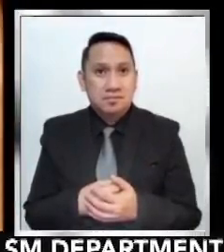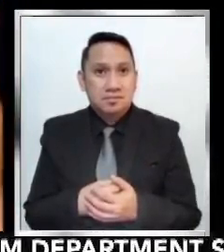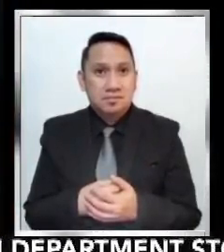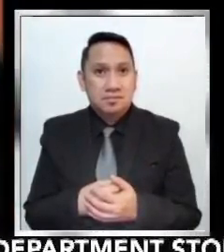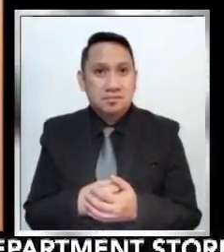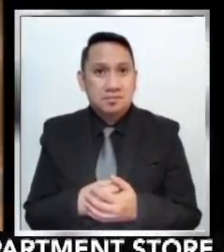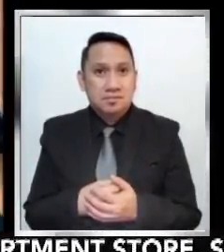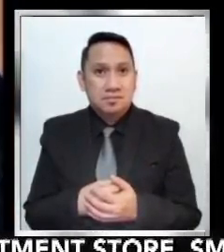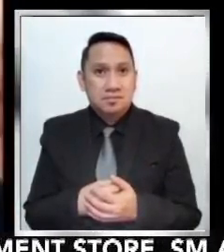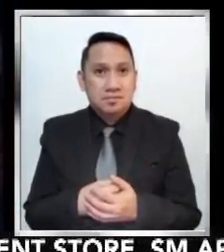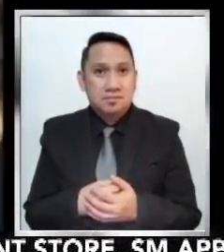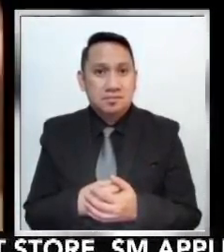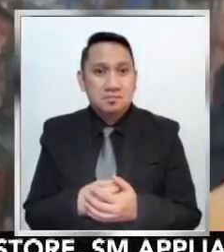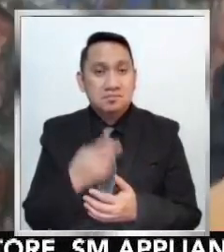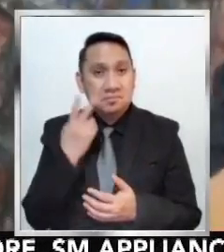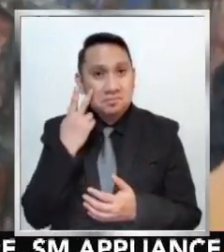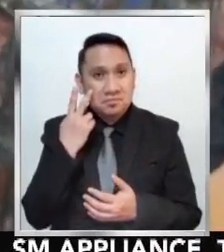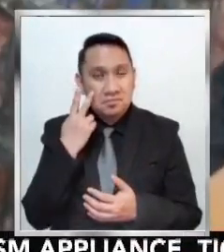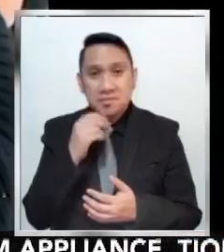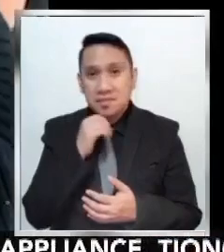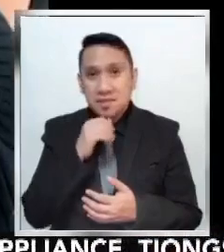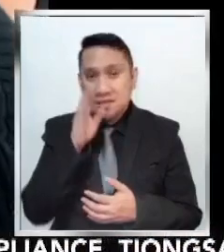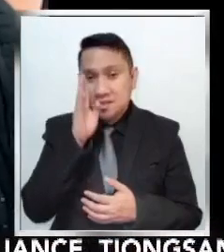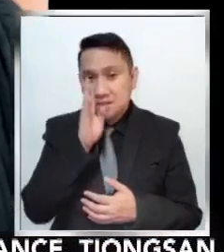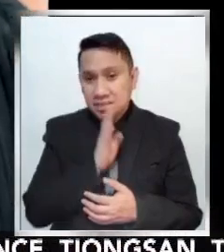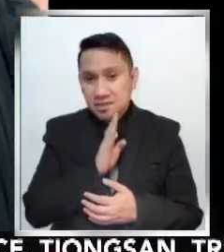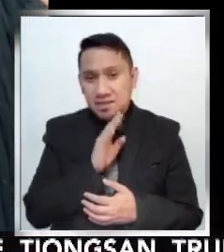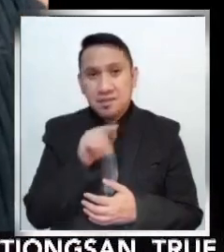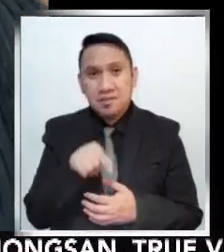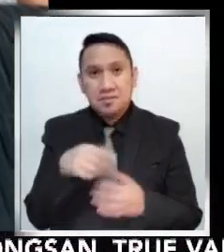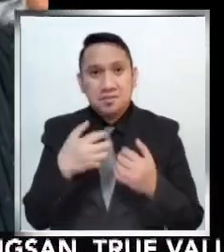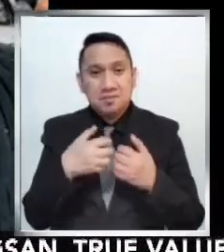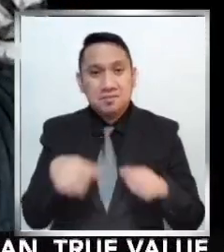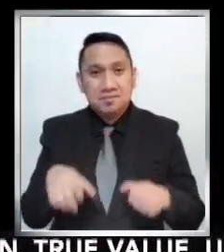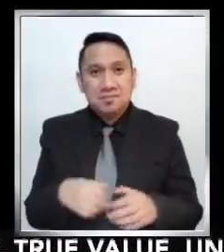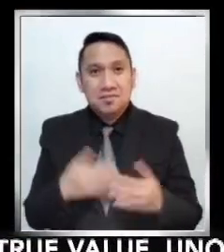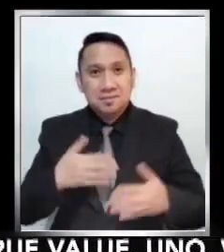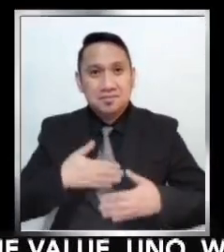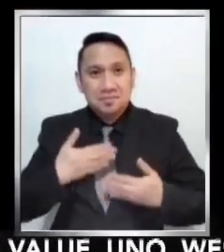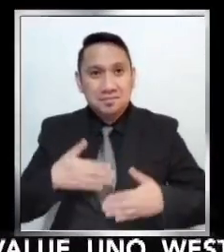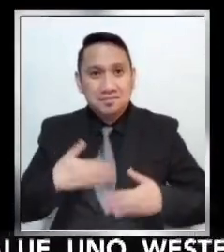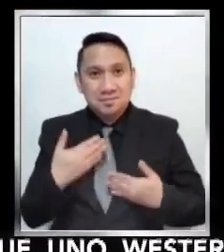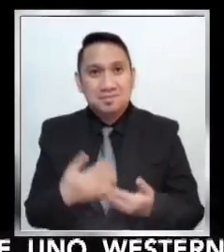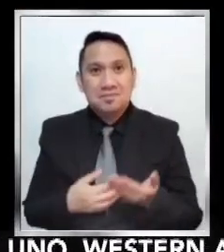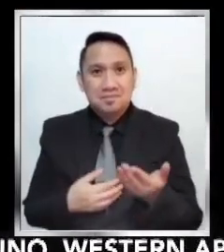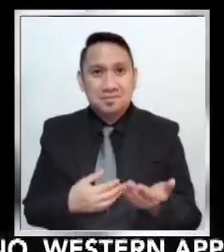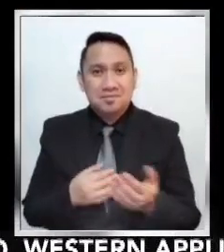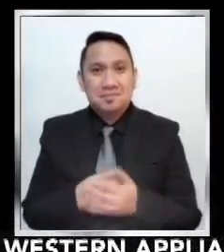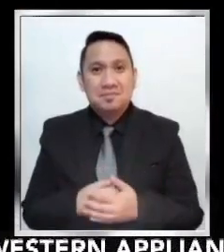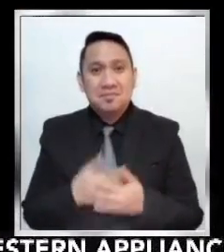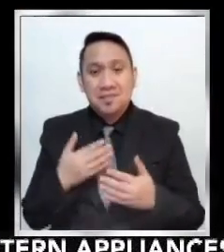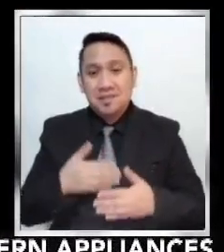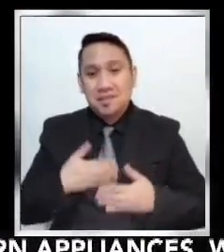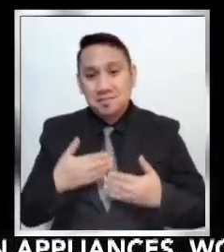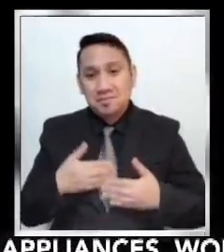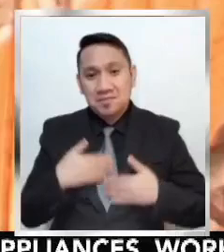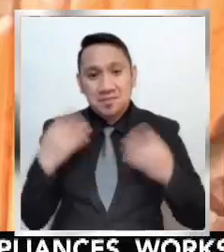Nakita namin na hindi nag-crack yung egg. Saya-saya namin. Ito po si Kuya Kim na nagpapaalala ang mas masayang ipagdiwang ang tagumpay